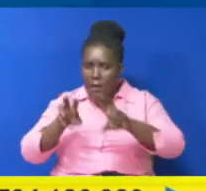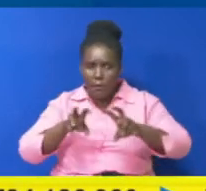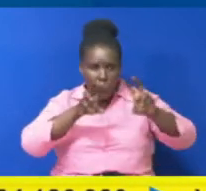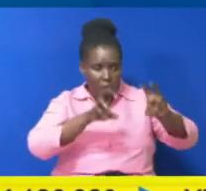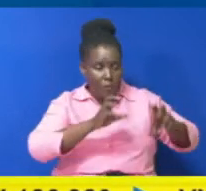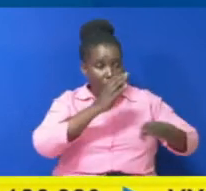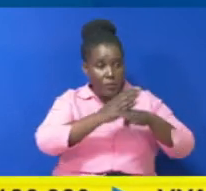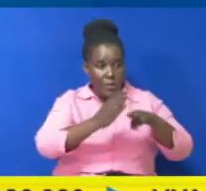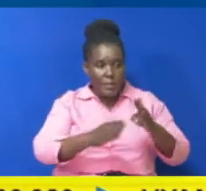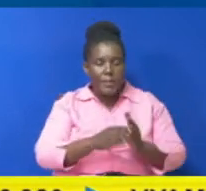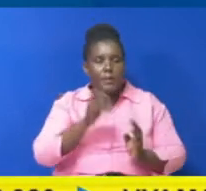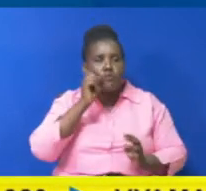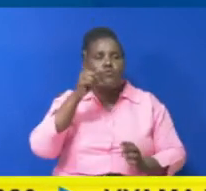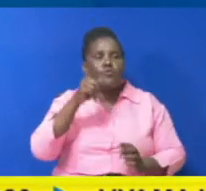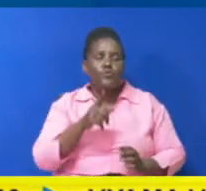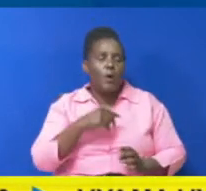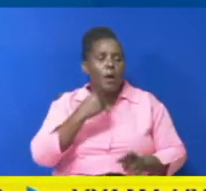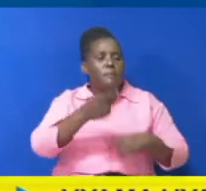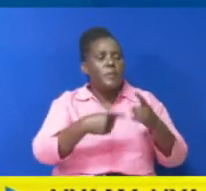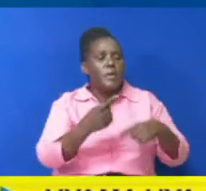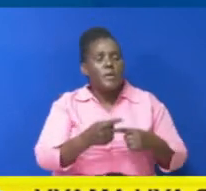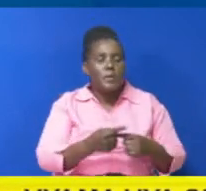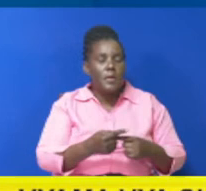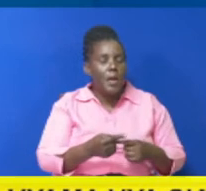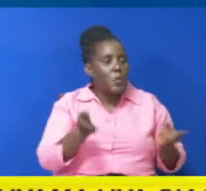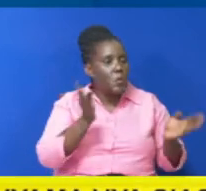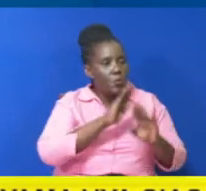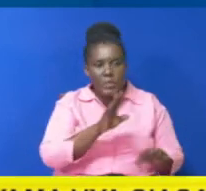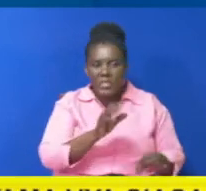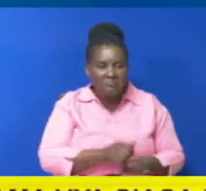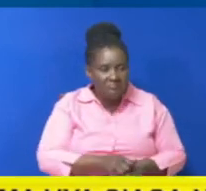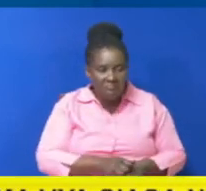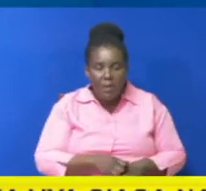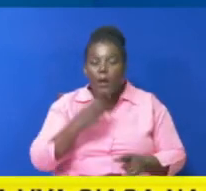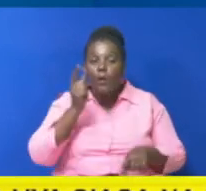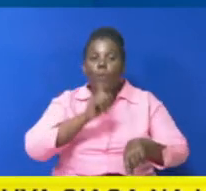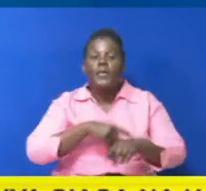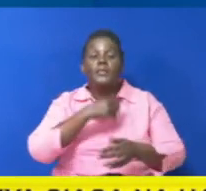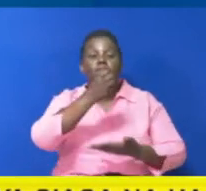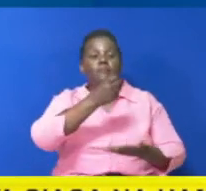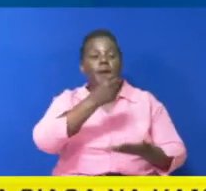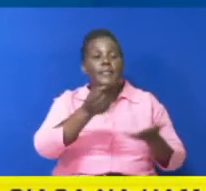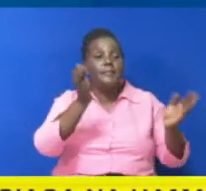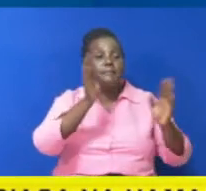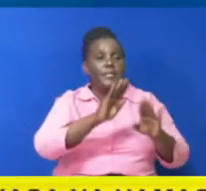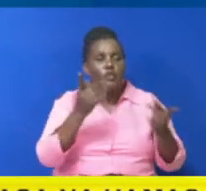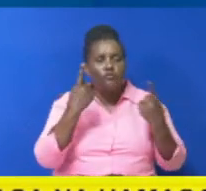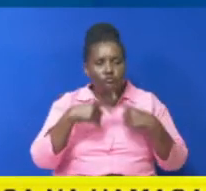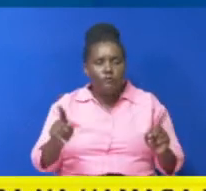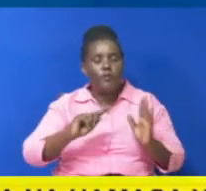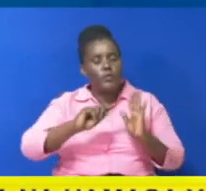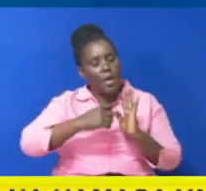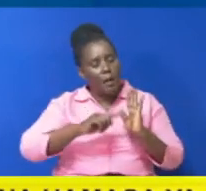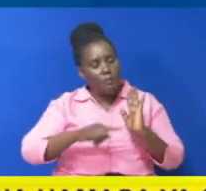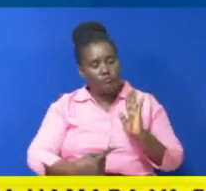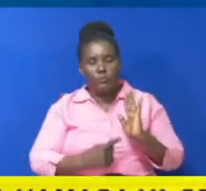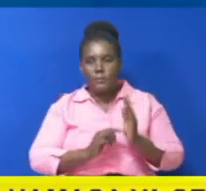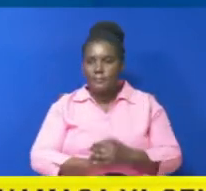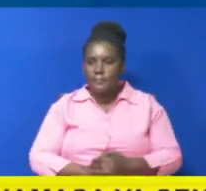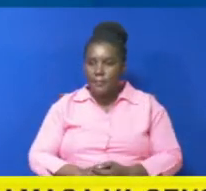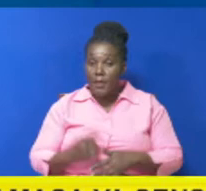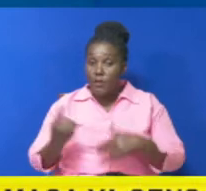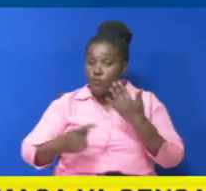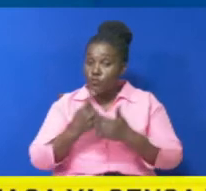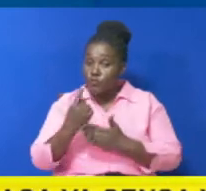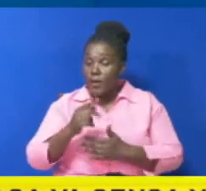hiyo haijakamilika na fedha kuisha, kitu ambacho ni kinyume na miongozo ya ujenzi wa shule hizo. Kutoka Kiteto mkoani